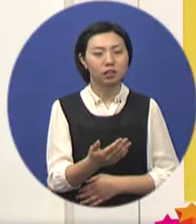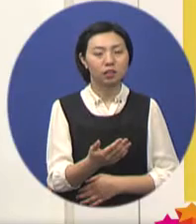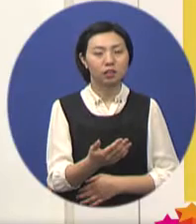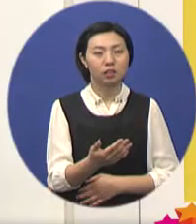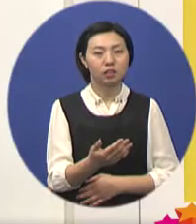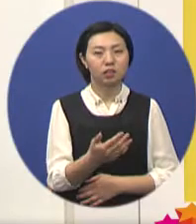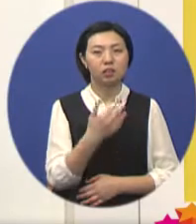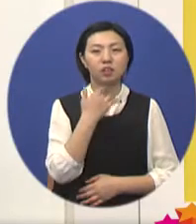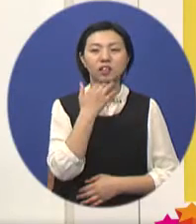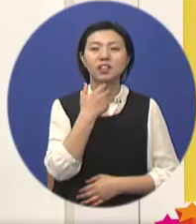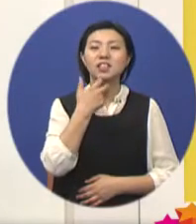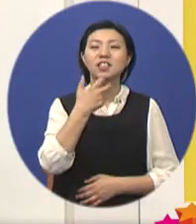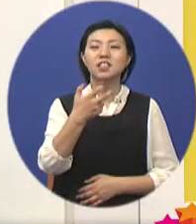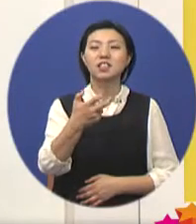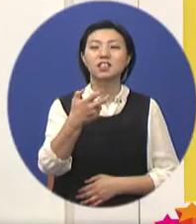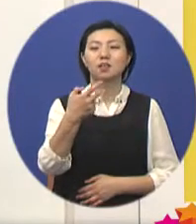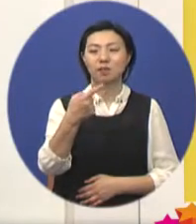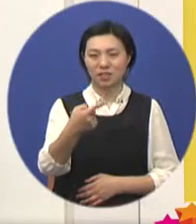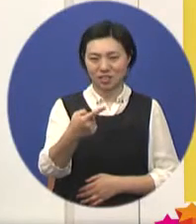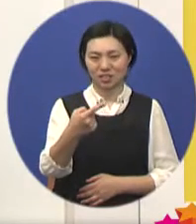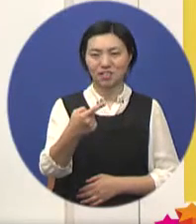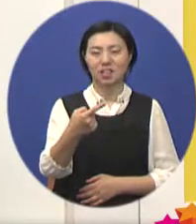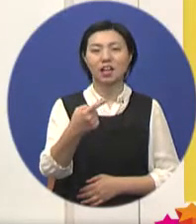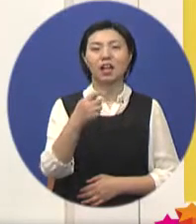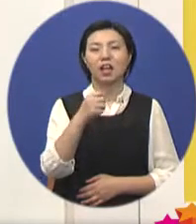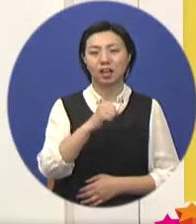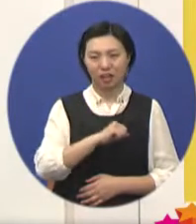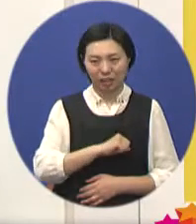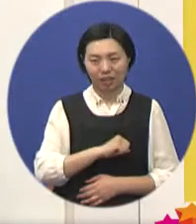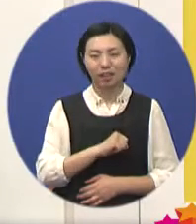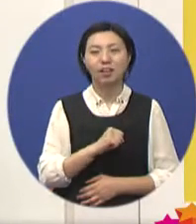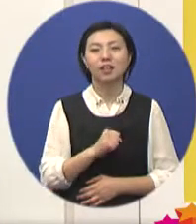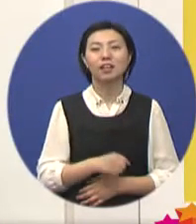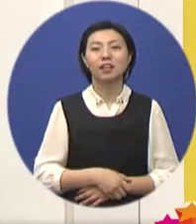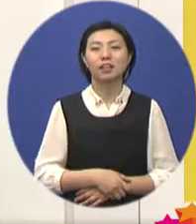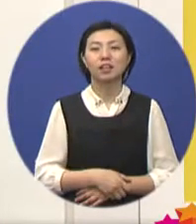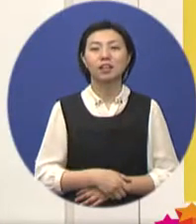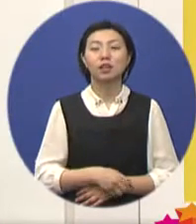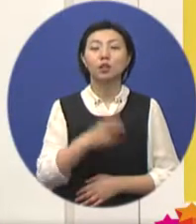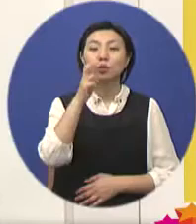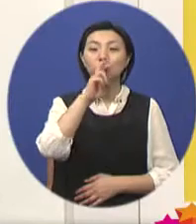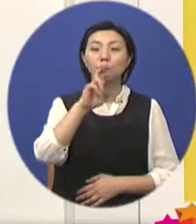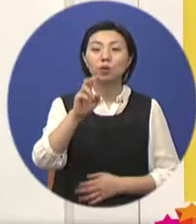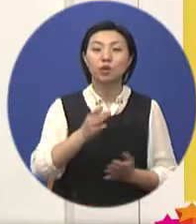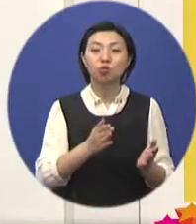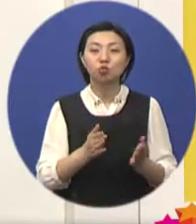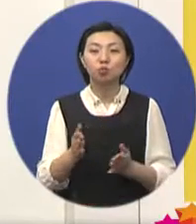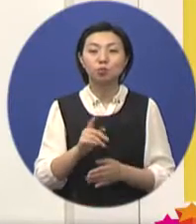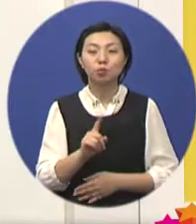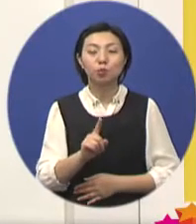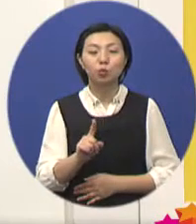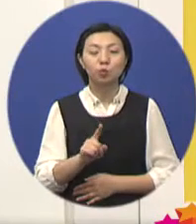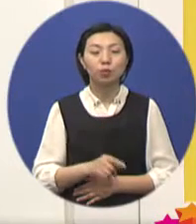7학년 일반요. 7학년 일반이시구나. 네. 자, 오늘 어떤 노래 준비하셨나요?